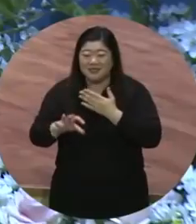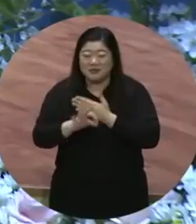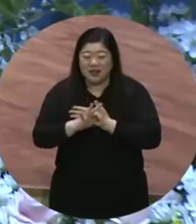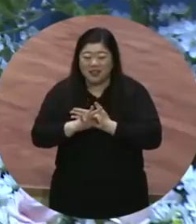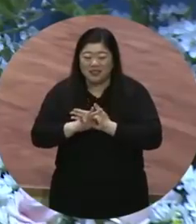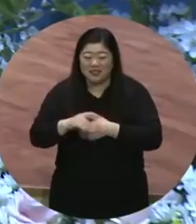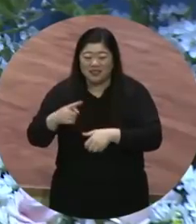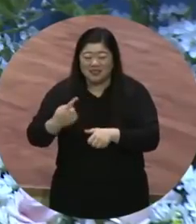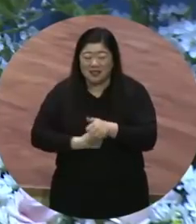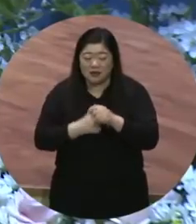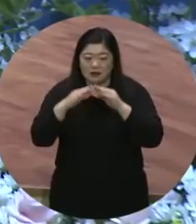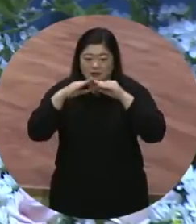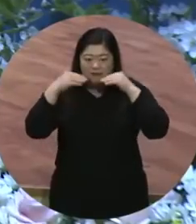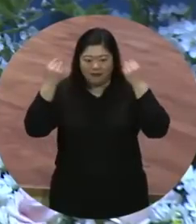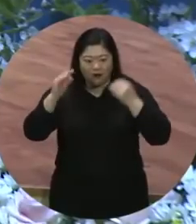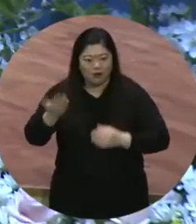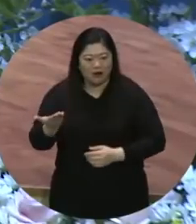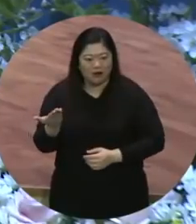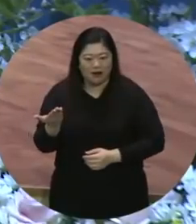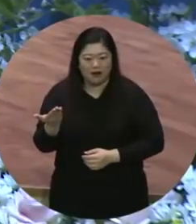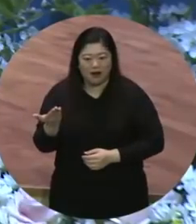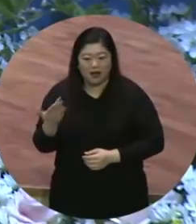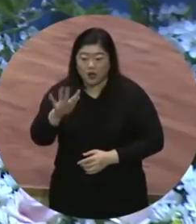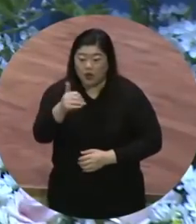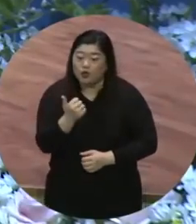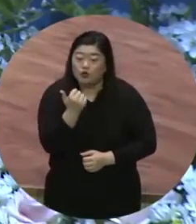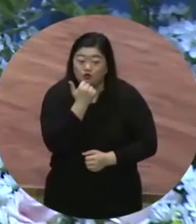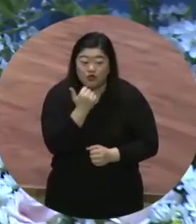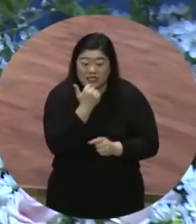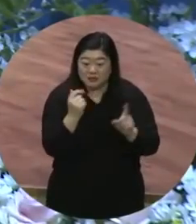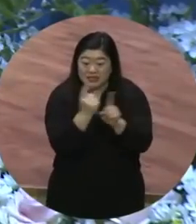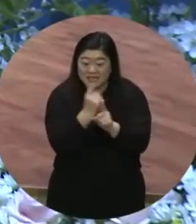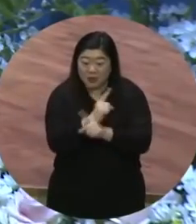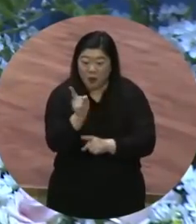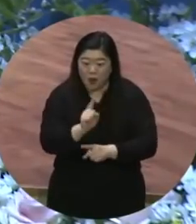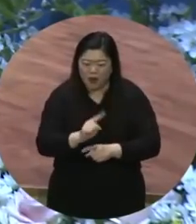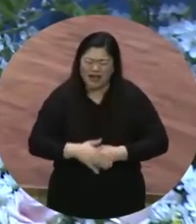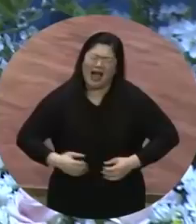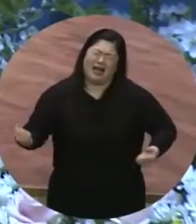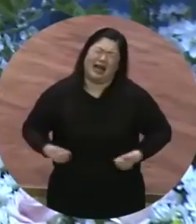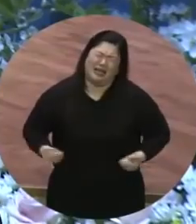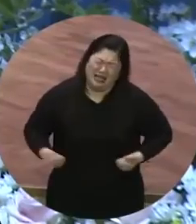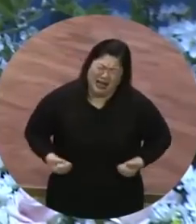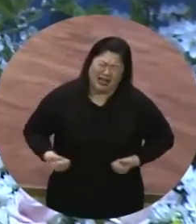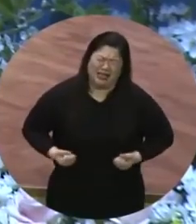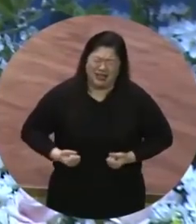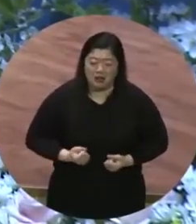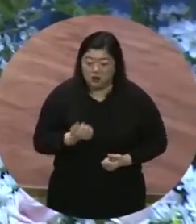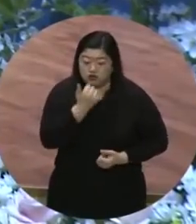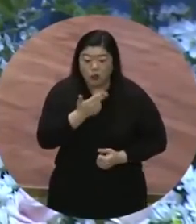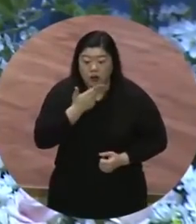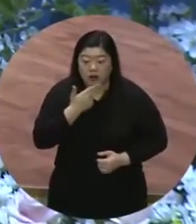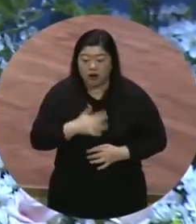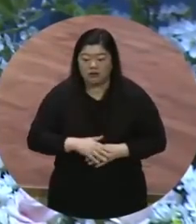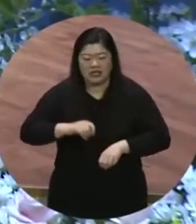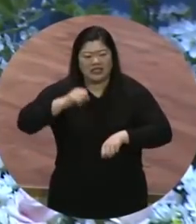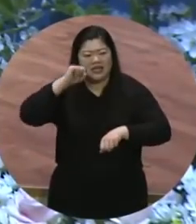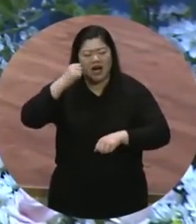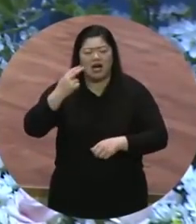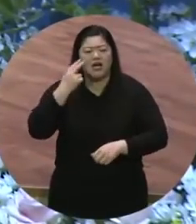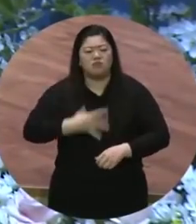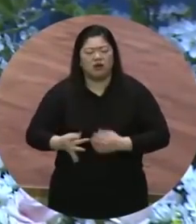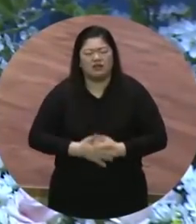웃음 치료에도 보면요, 진짜 웃음이 아니라고 억지로 웃어도 계속 웃으면 그렇게